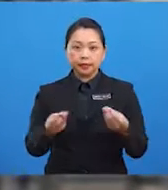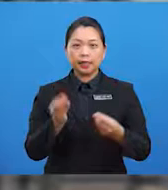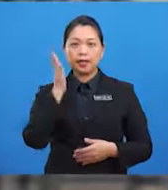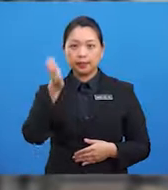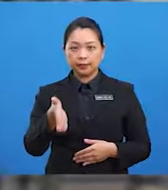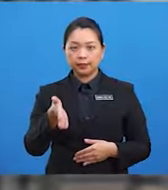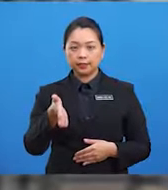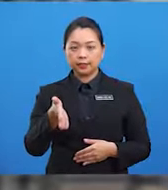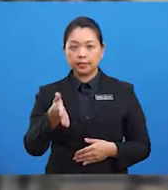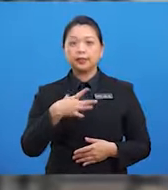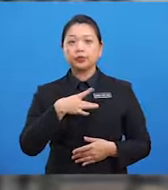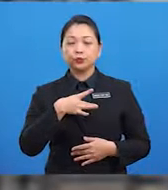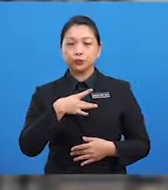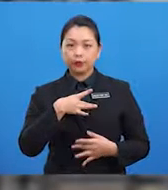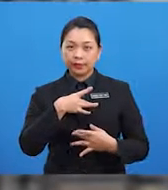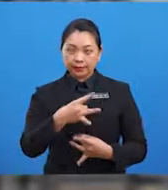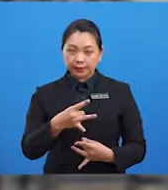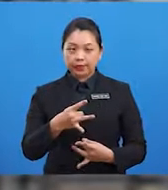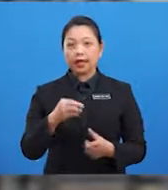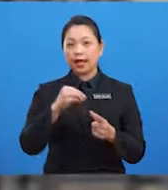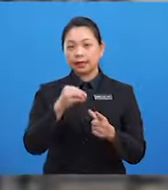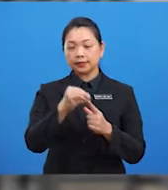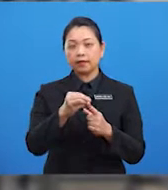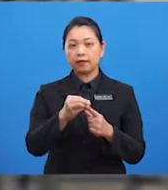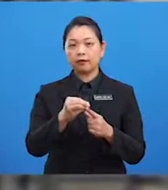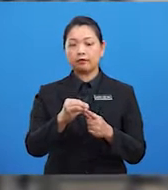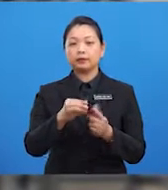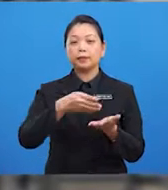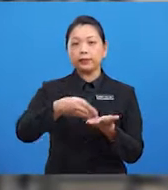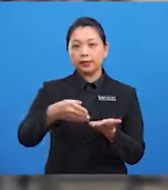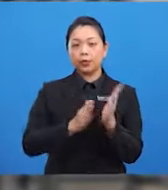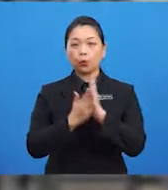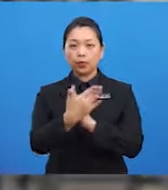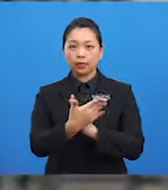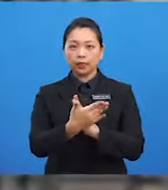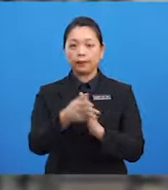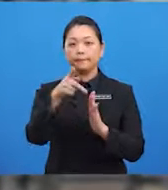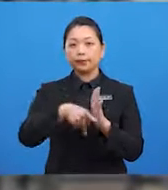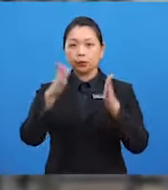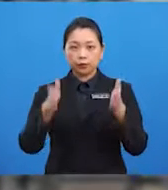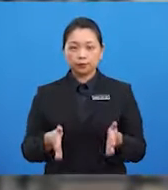akan disukai atau dibeli oleh pengguna?